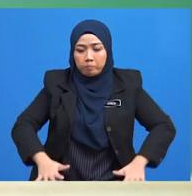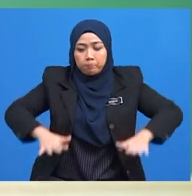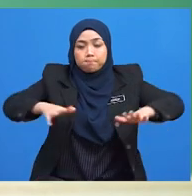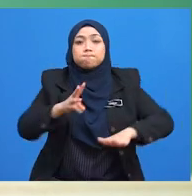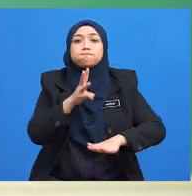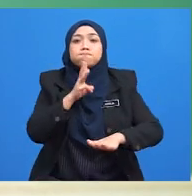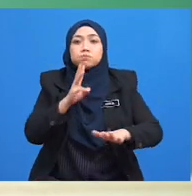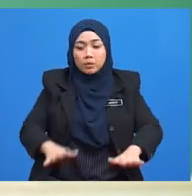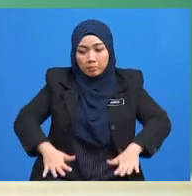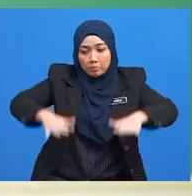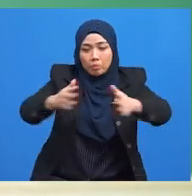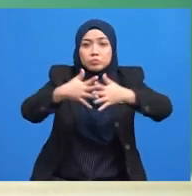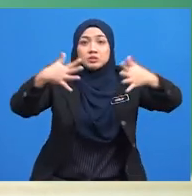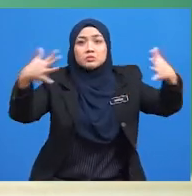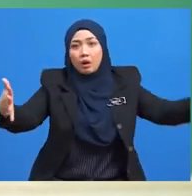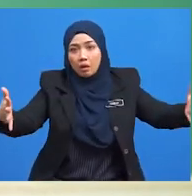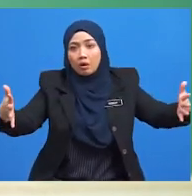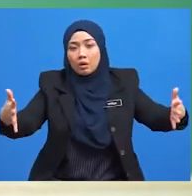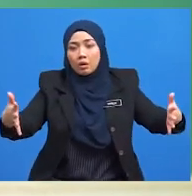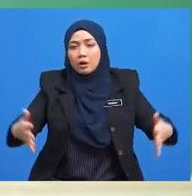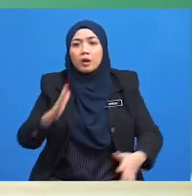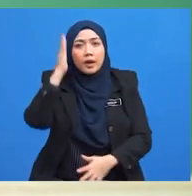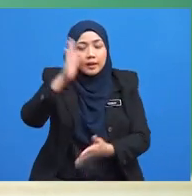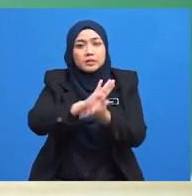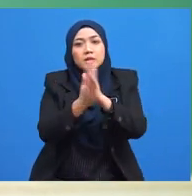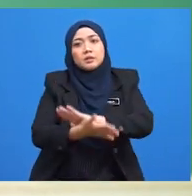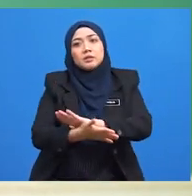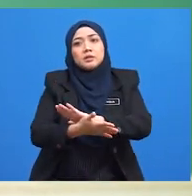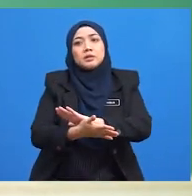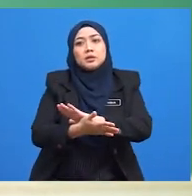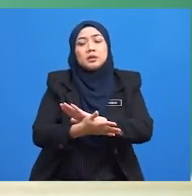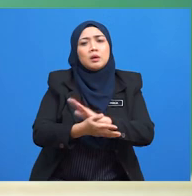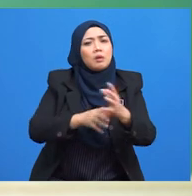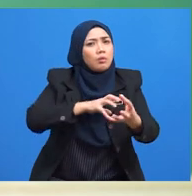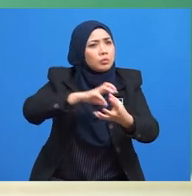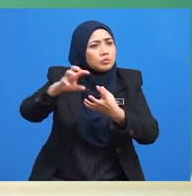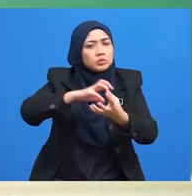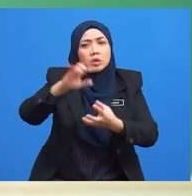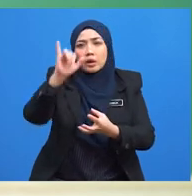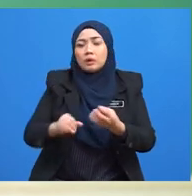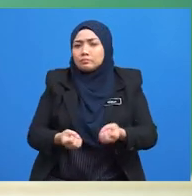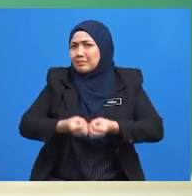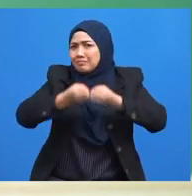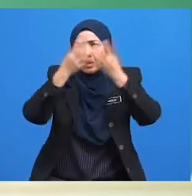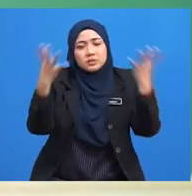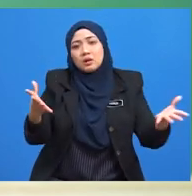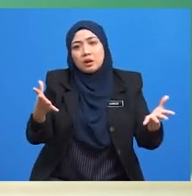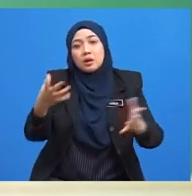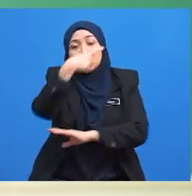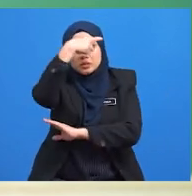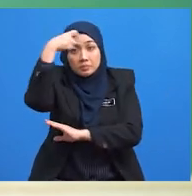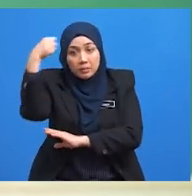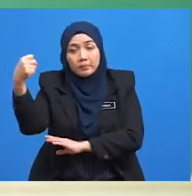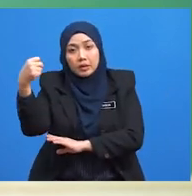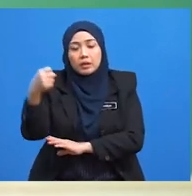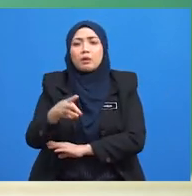terganggu, iaitu berlakunya kemusnahan terhadap ekosistem daratan dan akuatik disebabkan